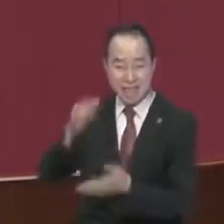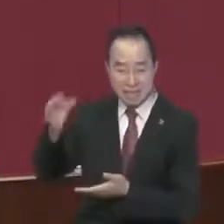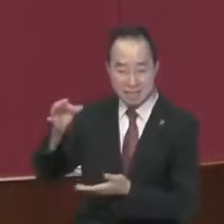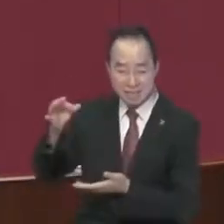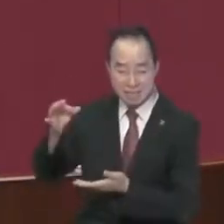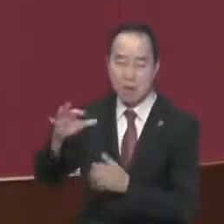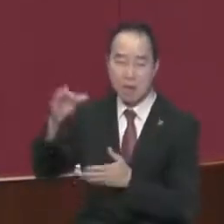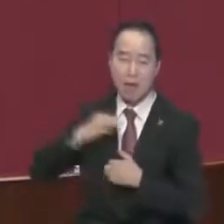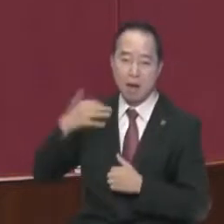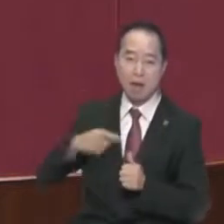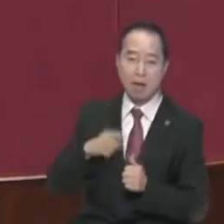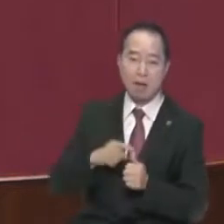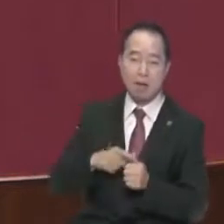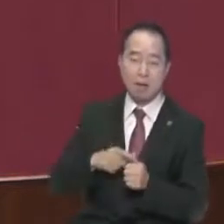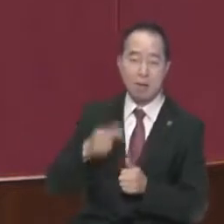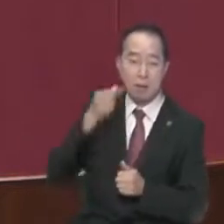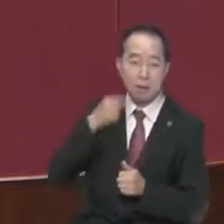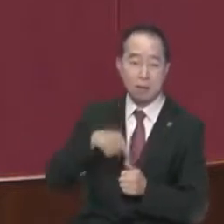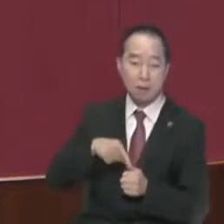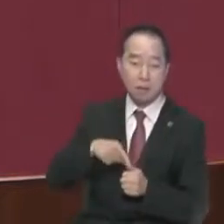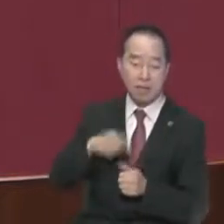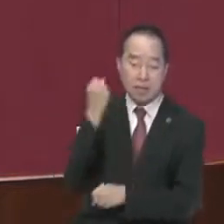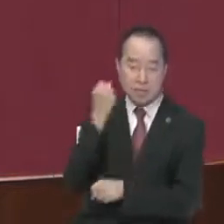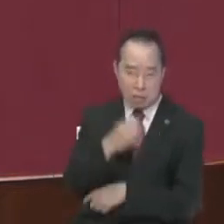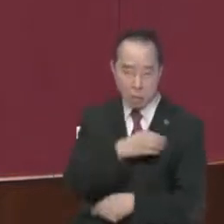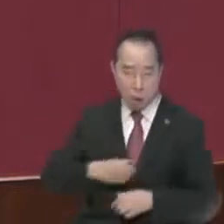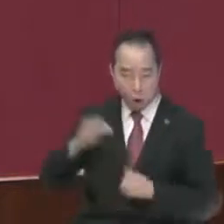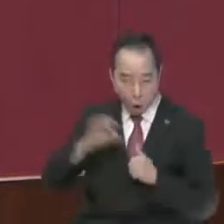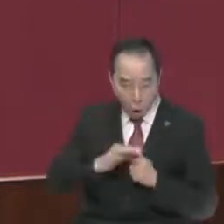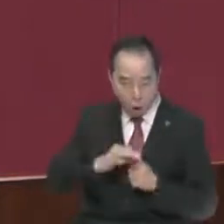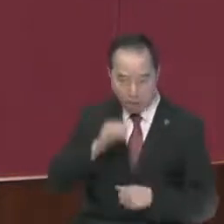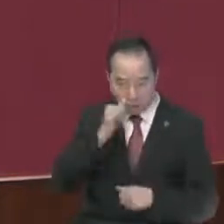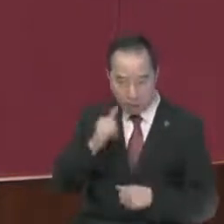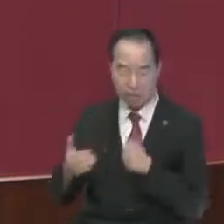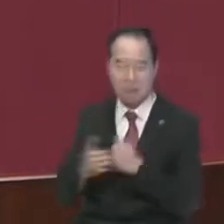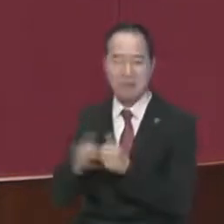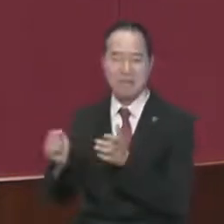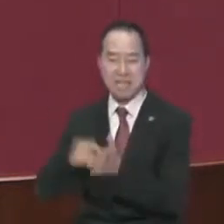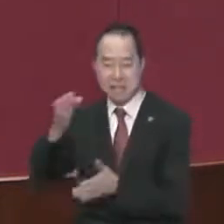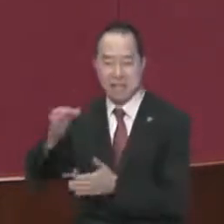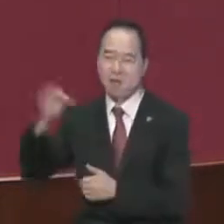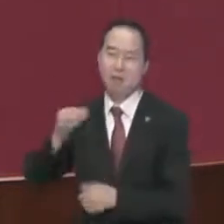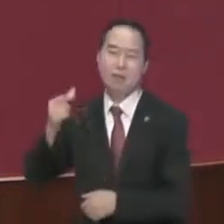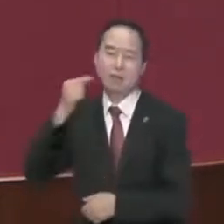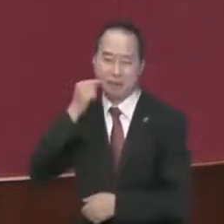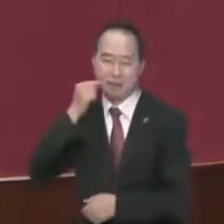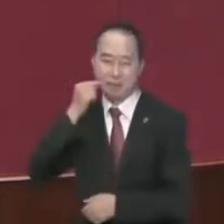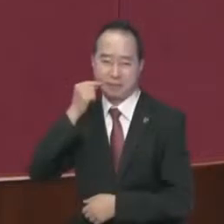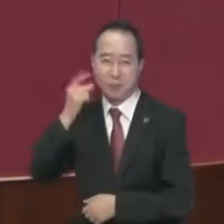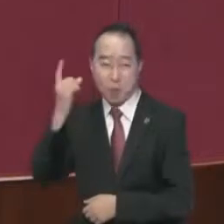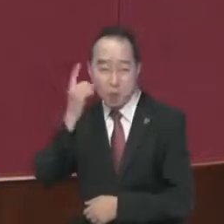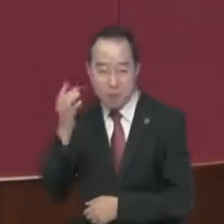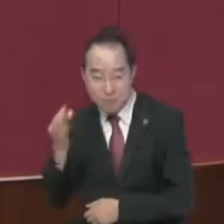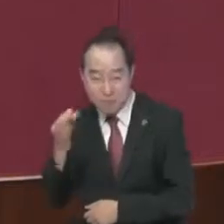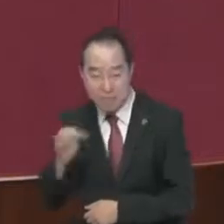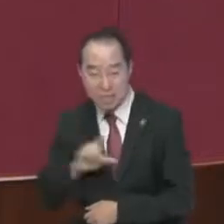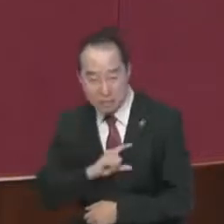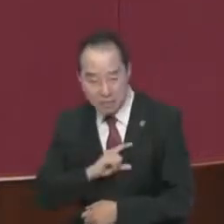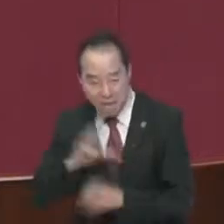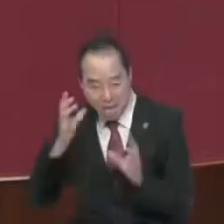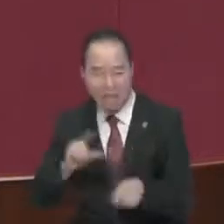제외되었습니다. 기초생활수급자는 이미 지원을 받고 있다는 이유 때문입니다. 통신비 2만 원조차 아이의 명의로 되어 있어서 받을